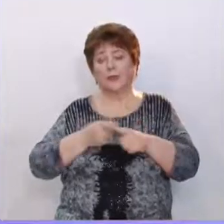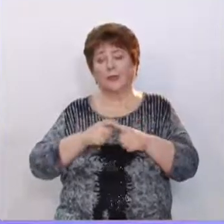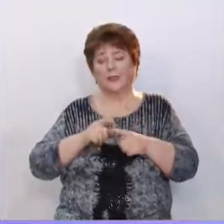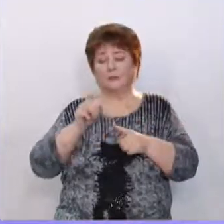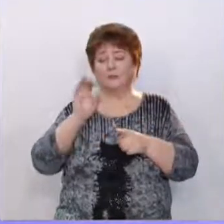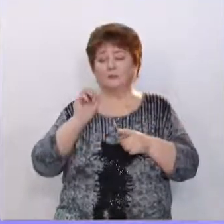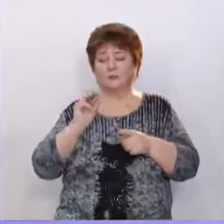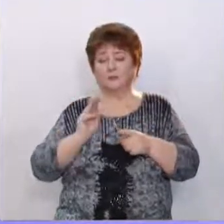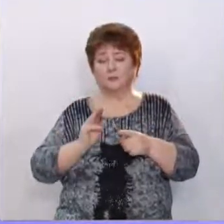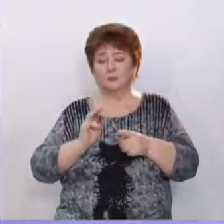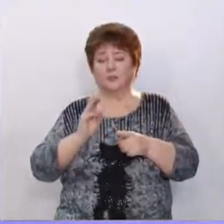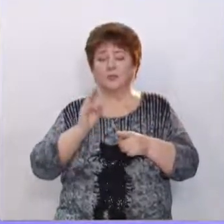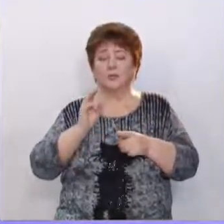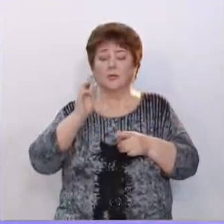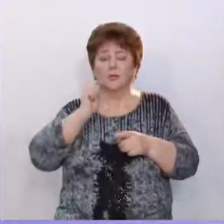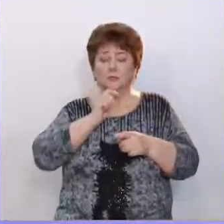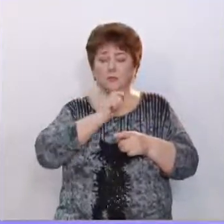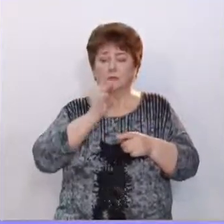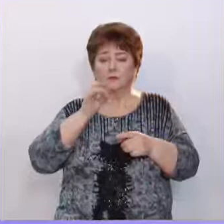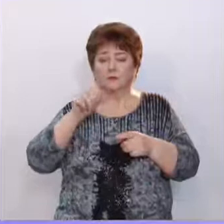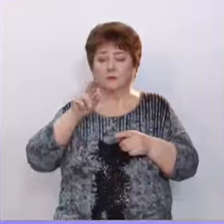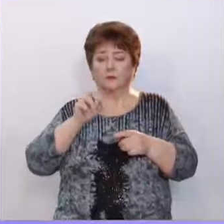это существительное женского рода.